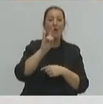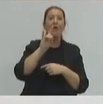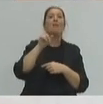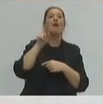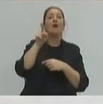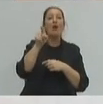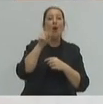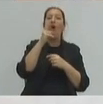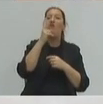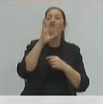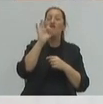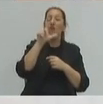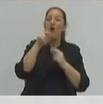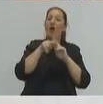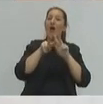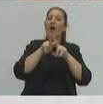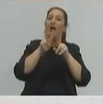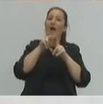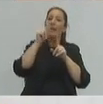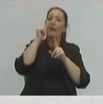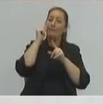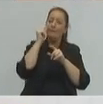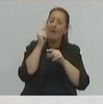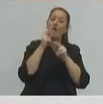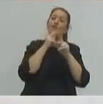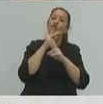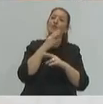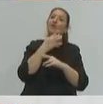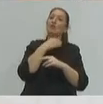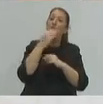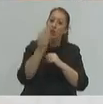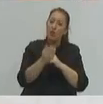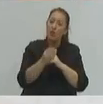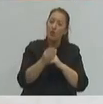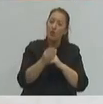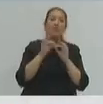Vekili Sayın Volkan Yılmaz'a konuşmalarından ötürü teşekkür ediyorum. Şimdi İYİ Parti...